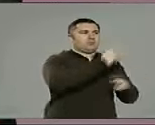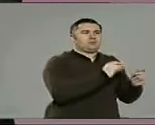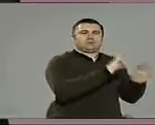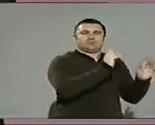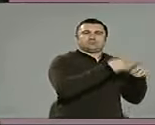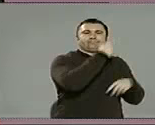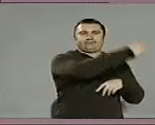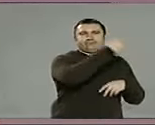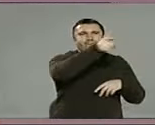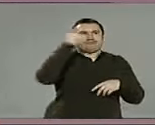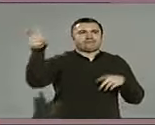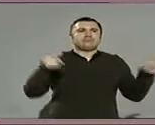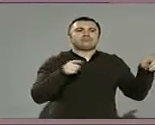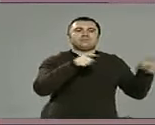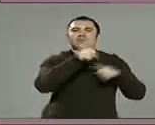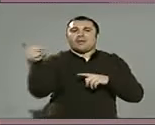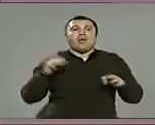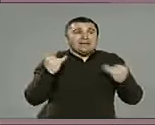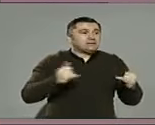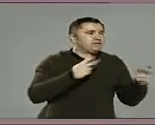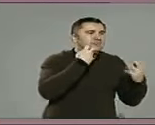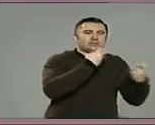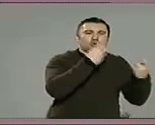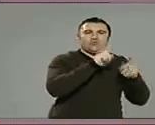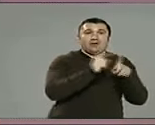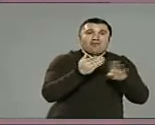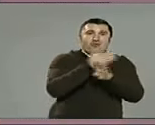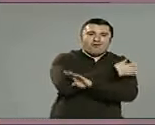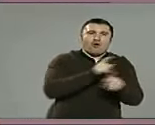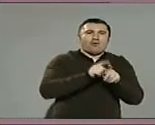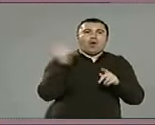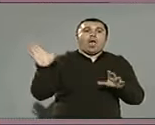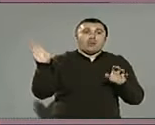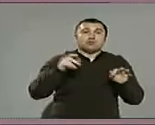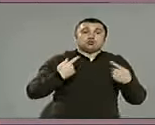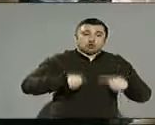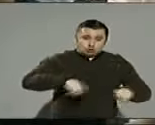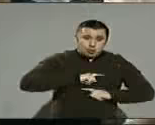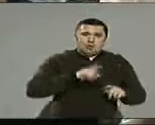eineinhalbjähriges Zaudern in der Eurokrise mit verursacht hat, liebe Genossinnen und Genossen.